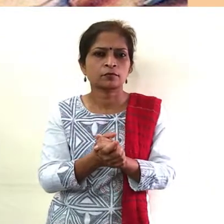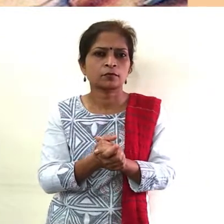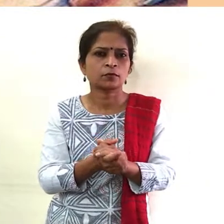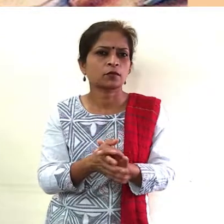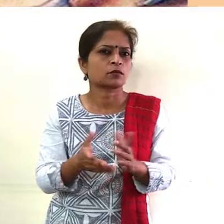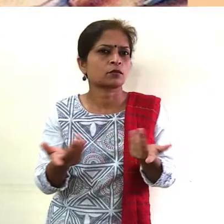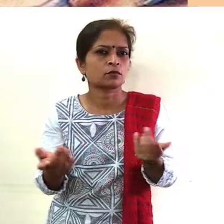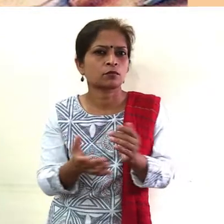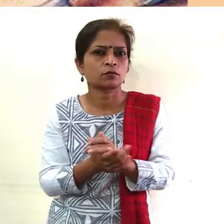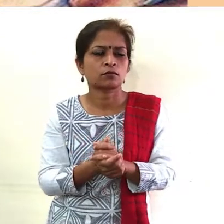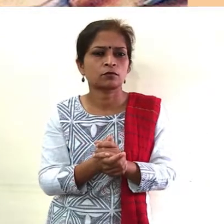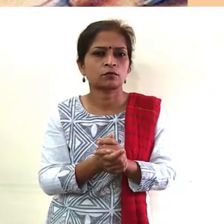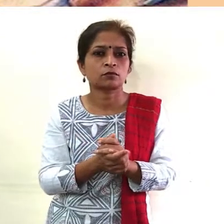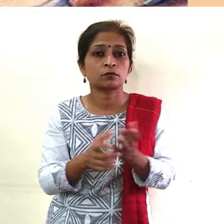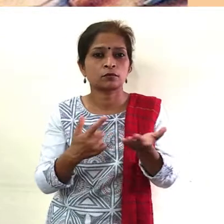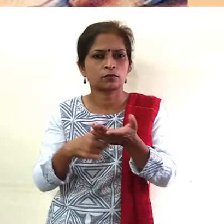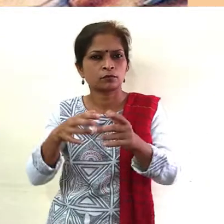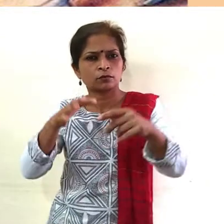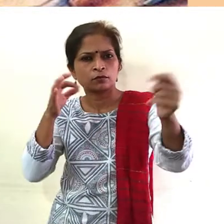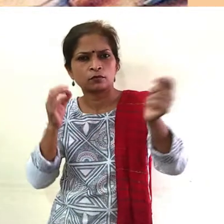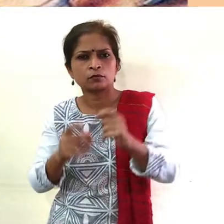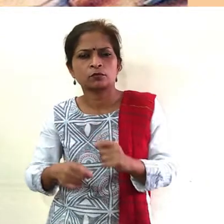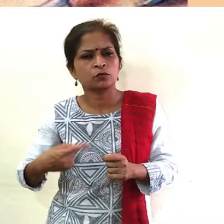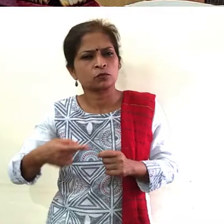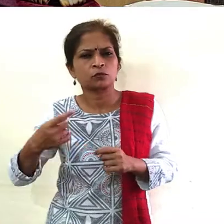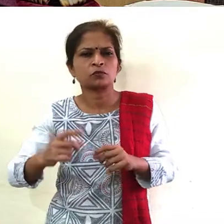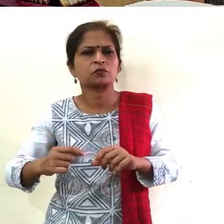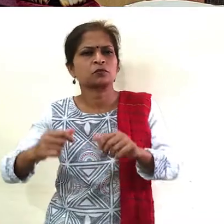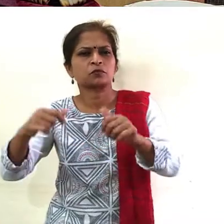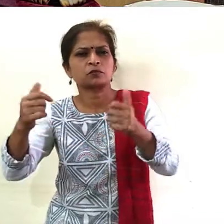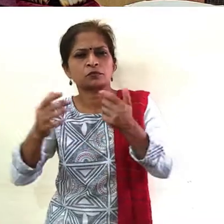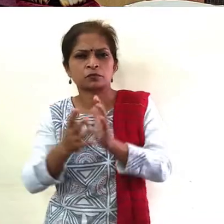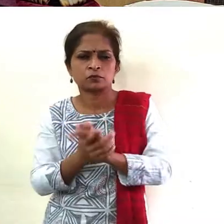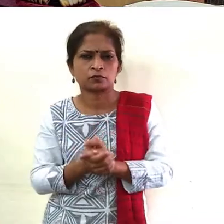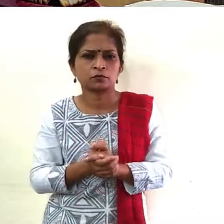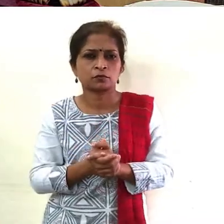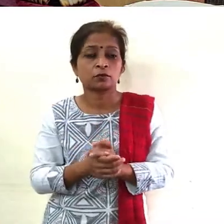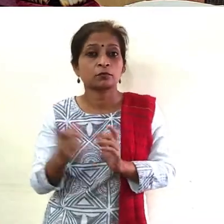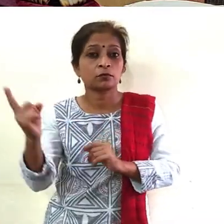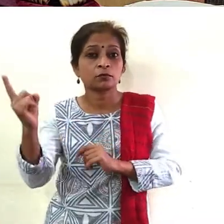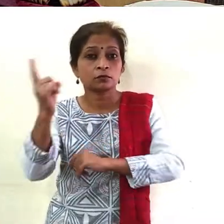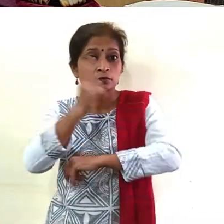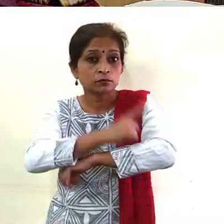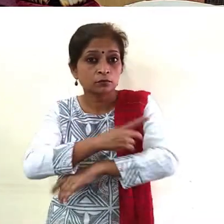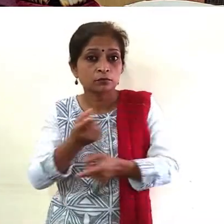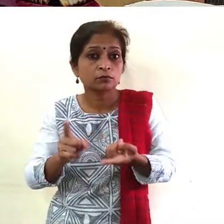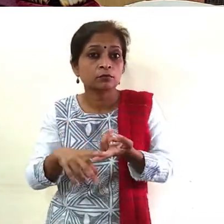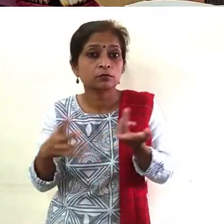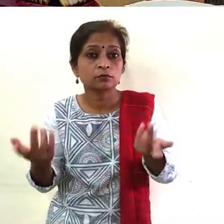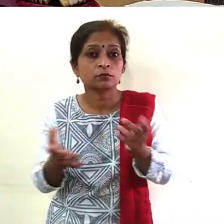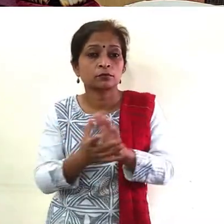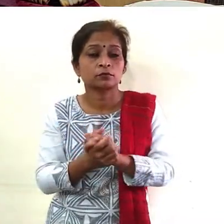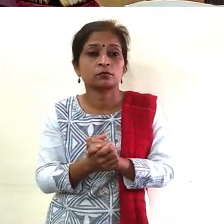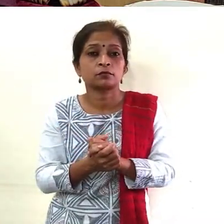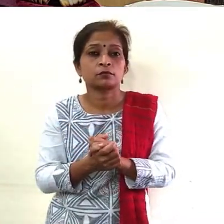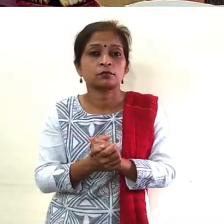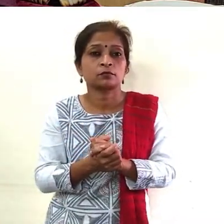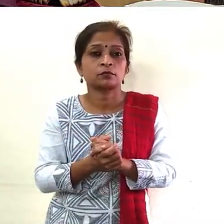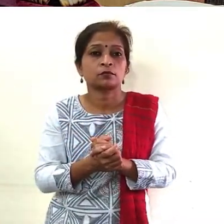अमूमन मर्यादा पुरुषोत्तम राम जीतते हुए नजर आते हैं, पर एक दिन ऐसा हुआ जहां की